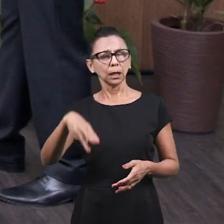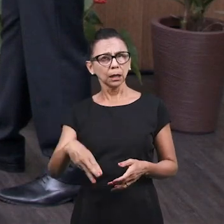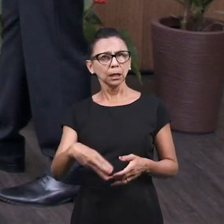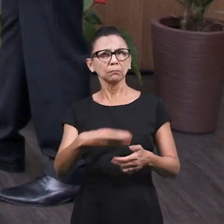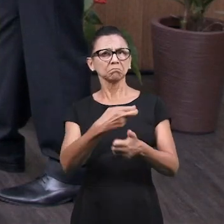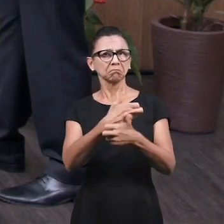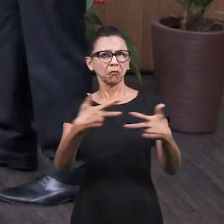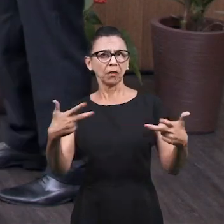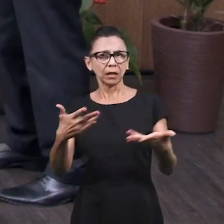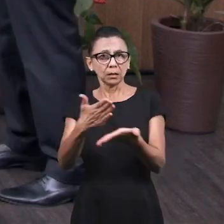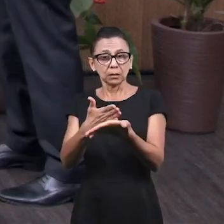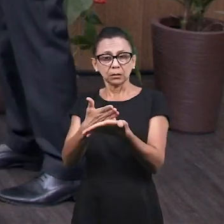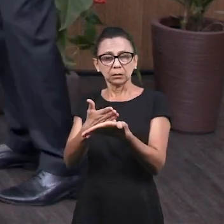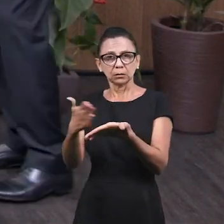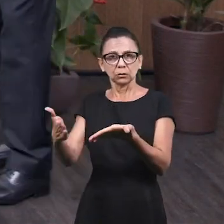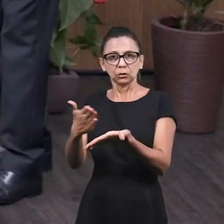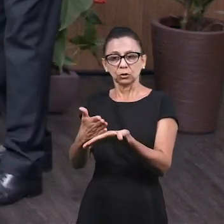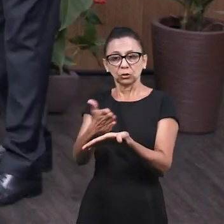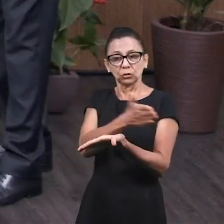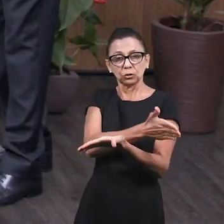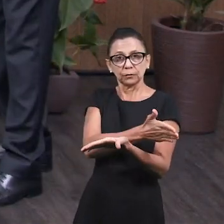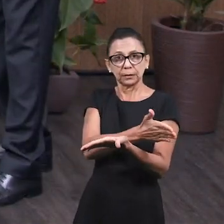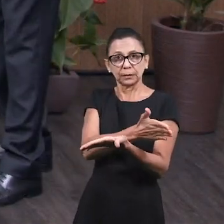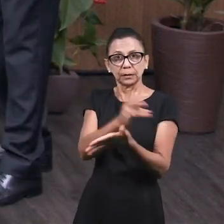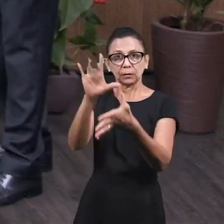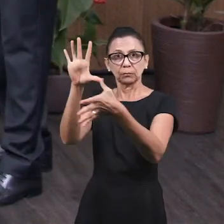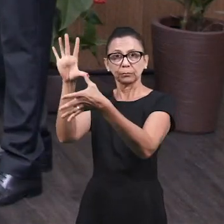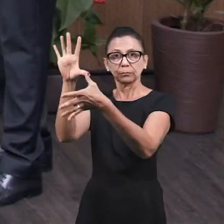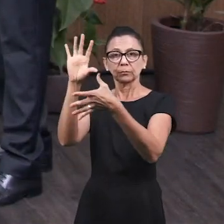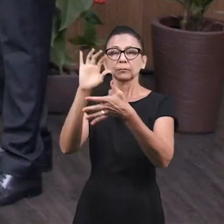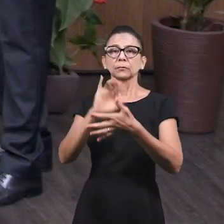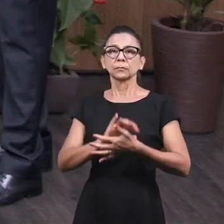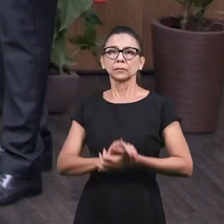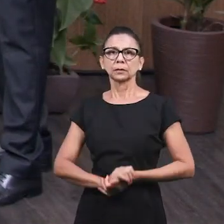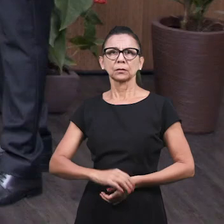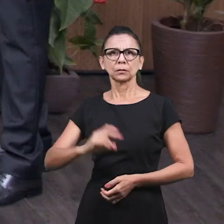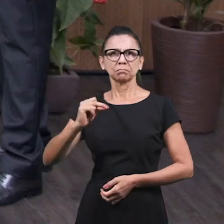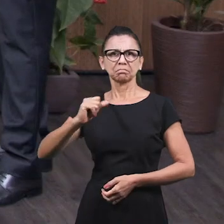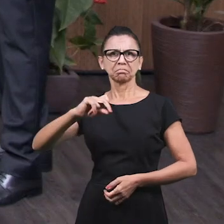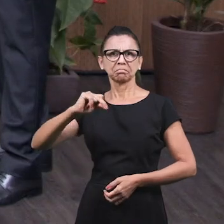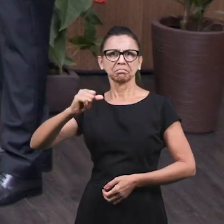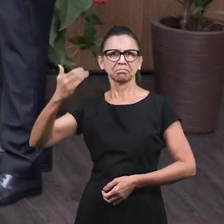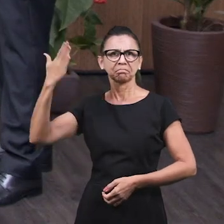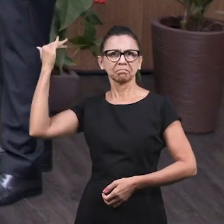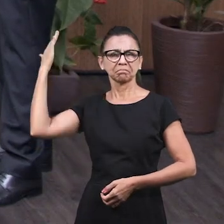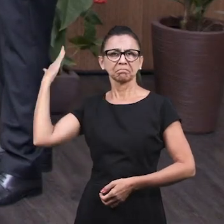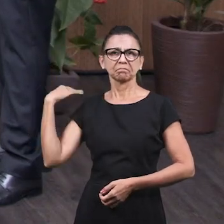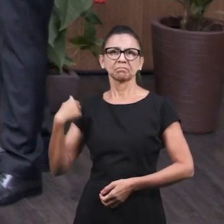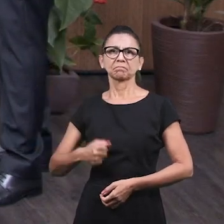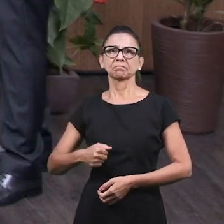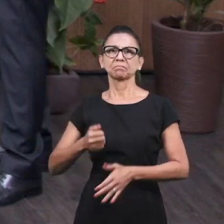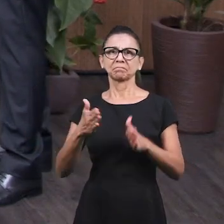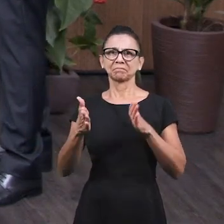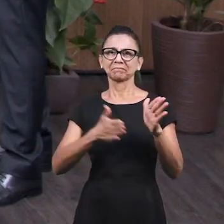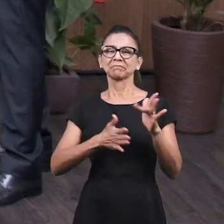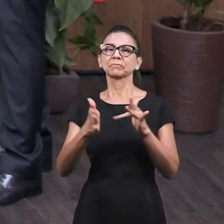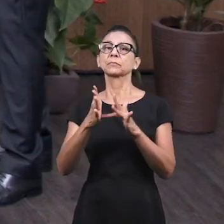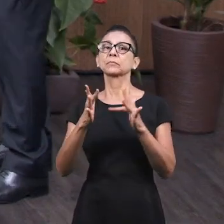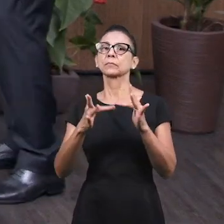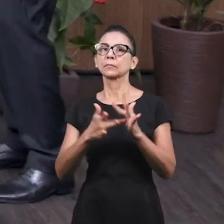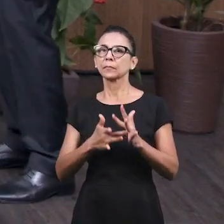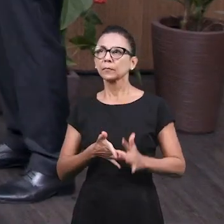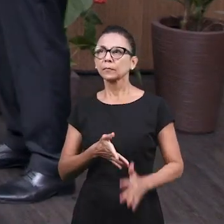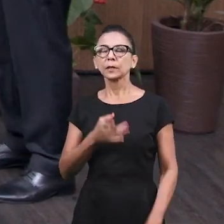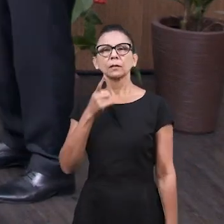это провинции. Это географическое разделение времен Господа Иисуса. И вот здесь